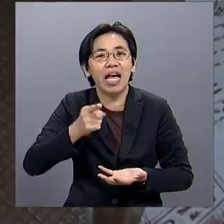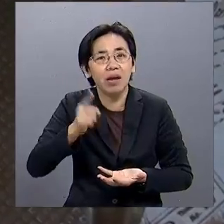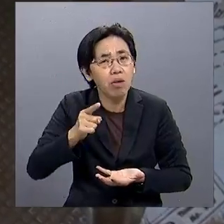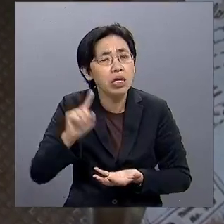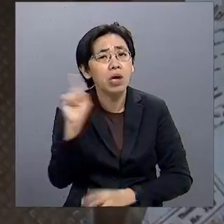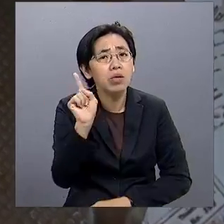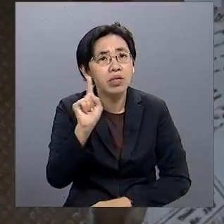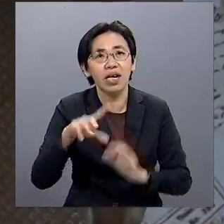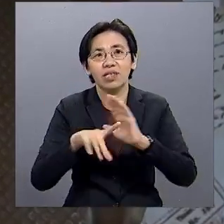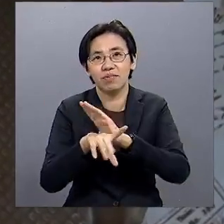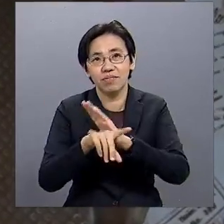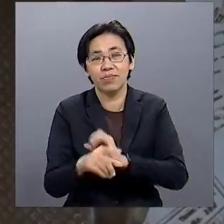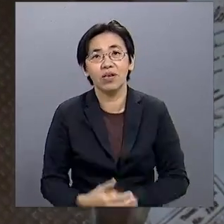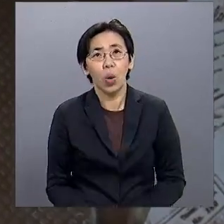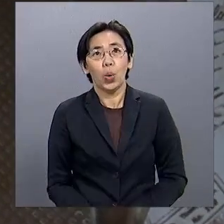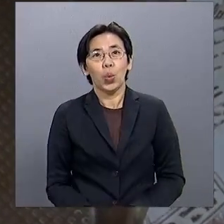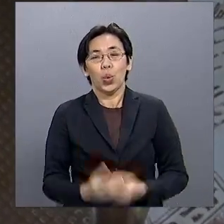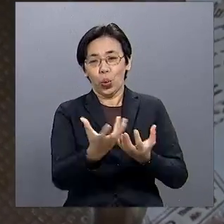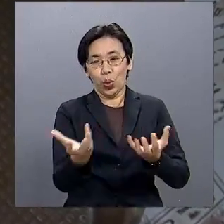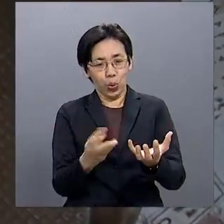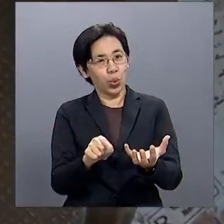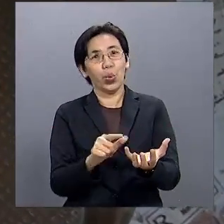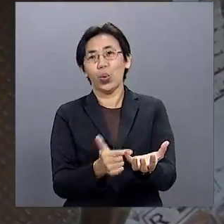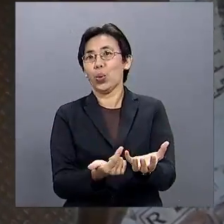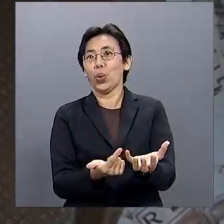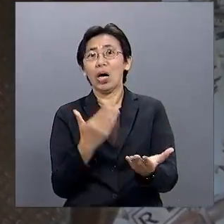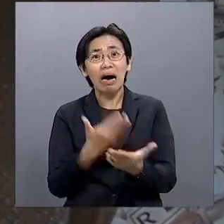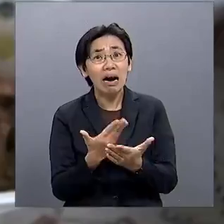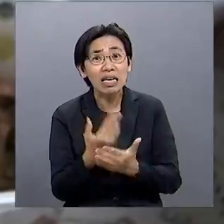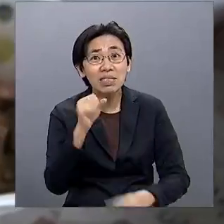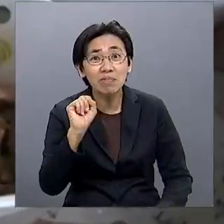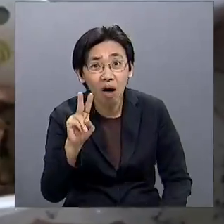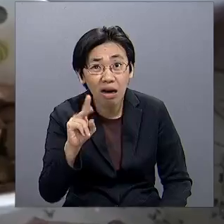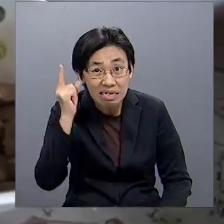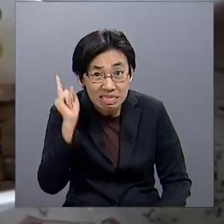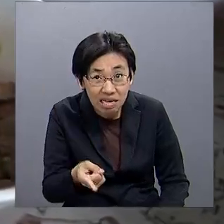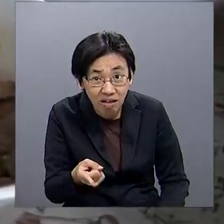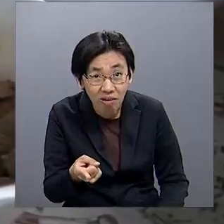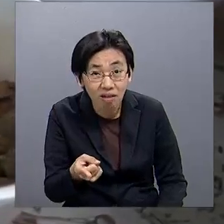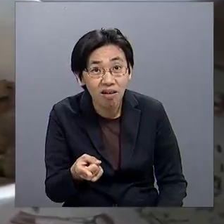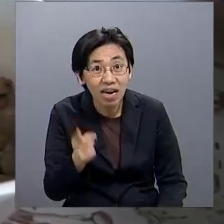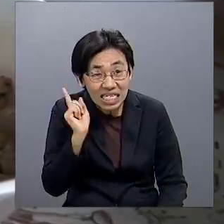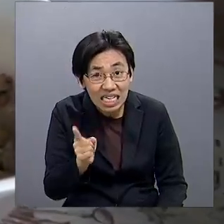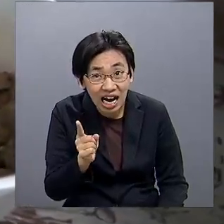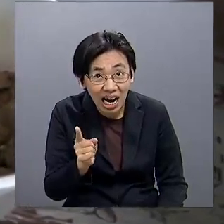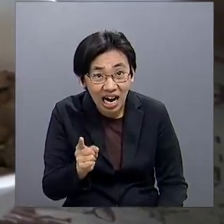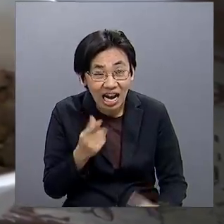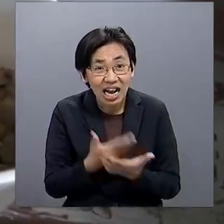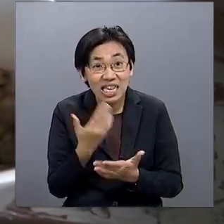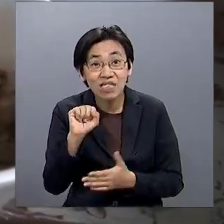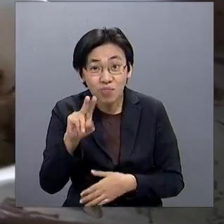นี่ไงล่ะโอ้ยชามใหญ่ไม่ใช ่จริงเหรอ ไม่ธรรมดาเลยนะคะ 12นี่คือเริ่มต้นหรือเปล่า 12บา